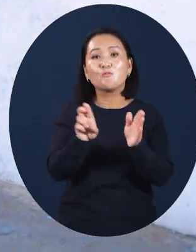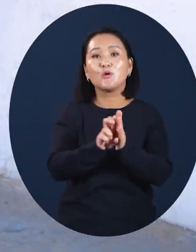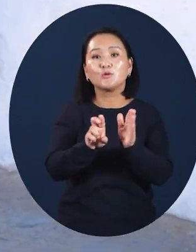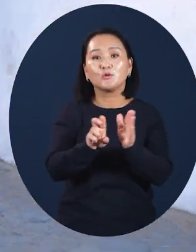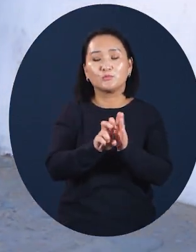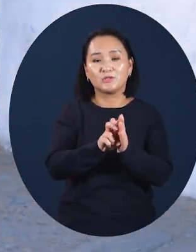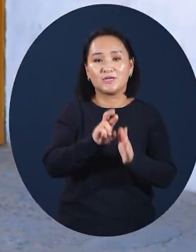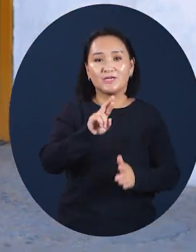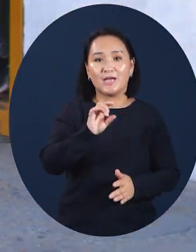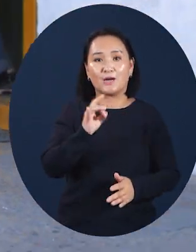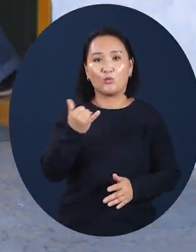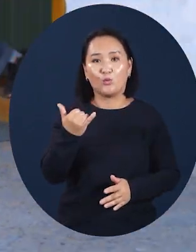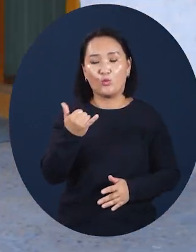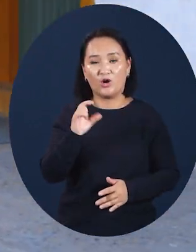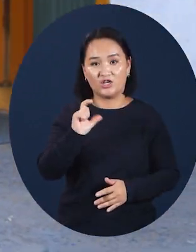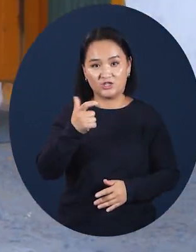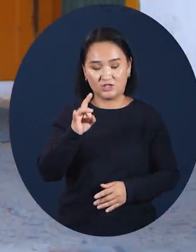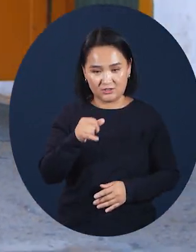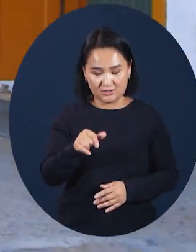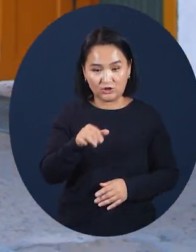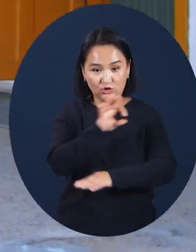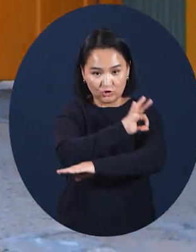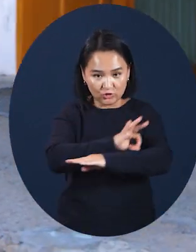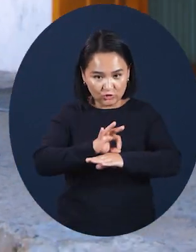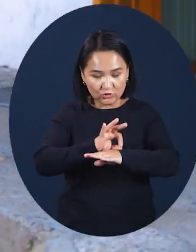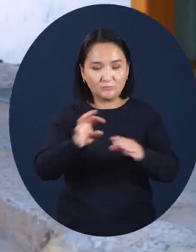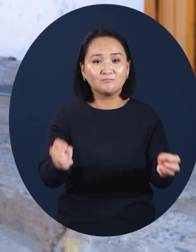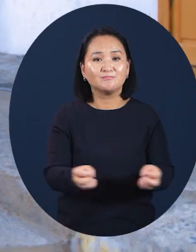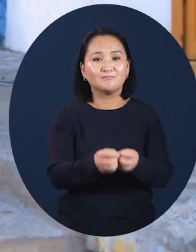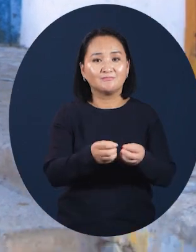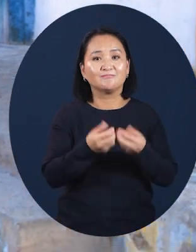яруу ихшиглэн төслийн хүрээнд бий болжээ.